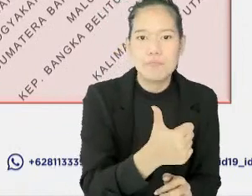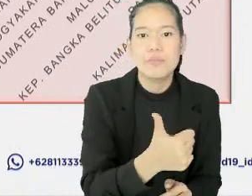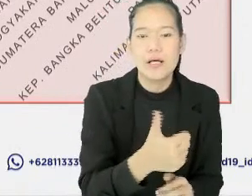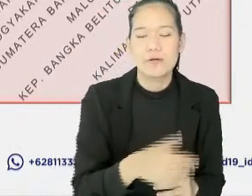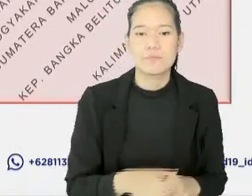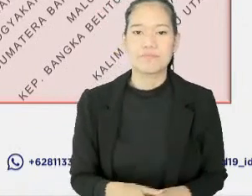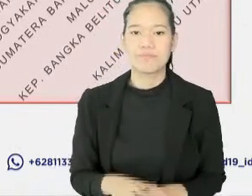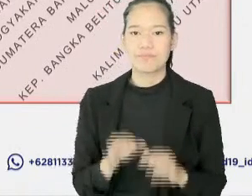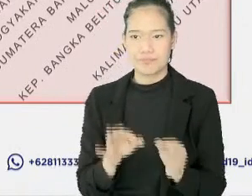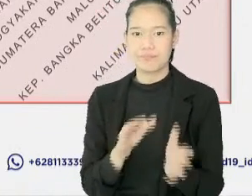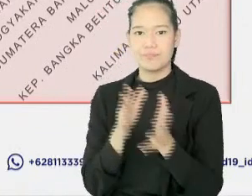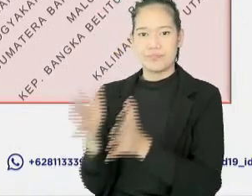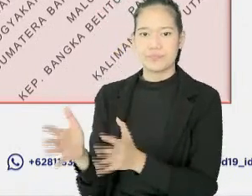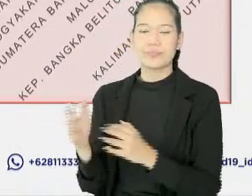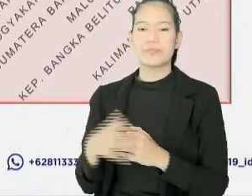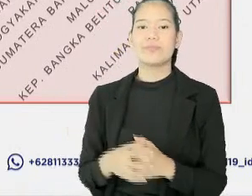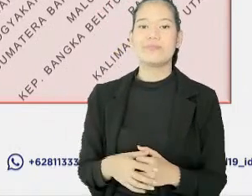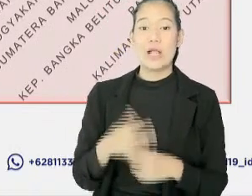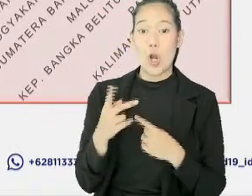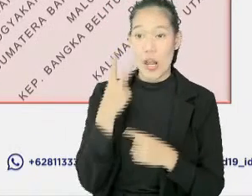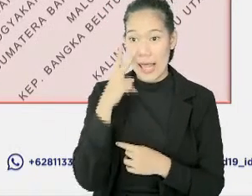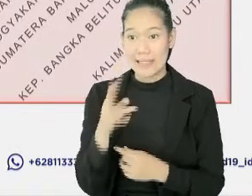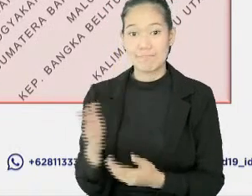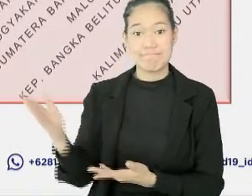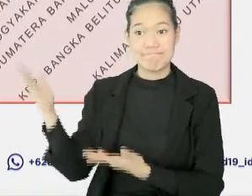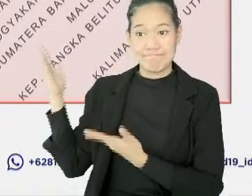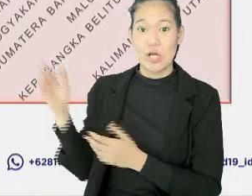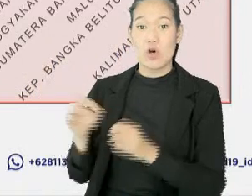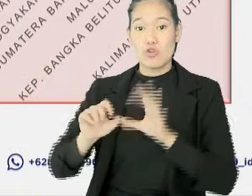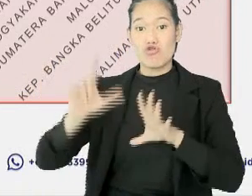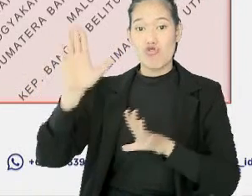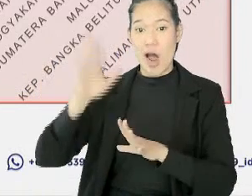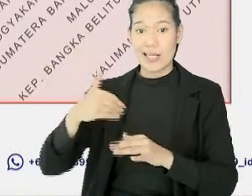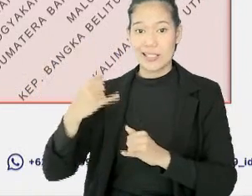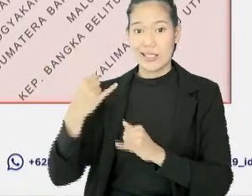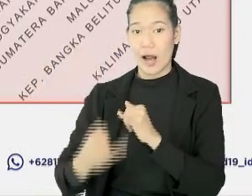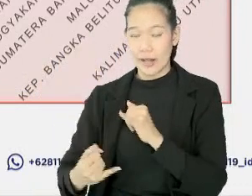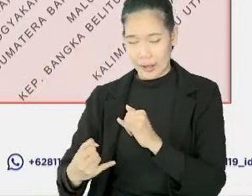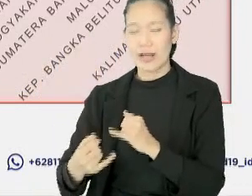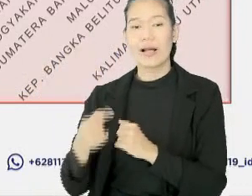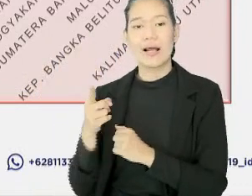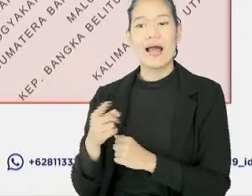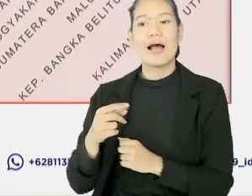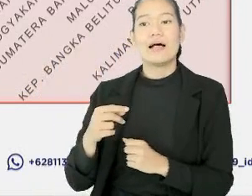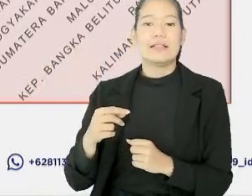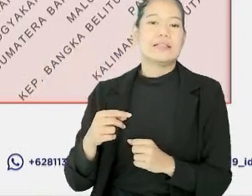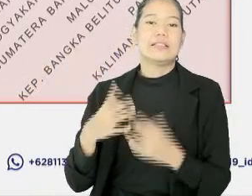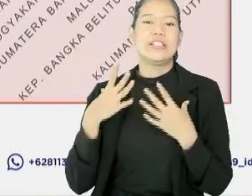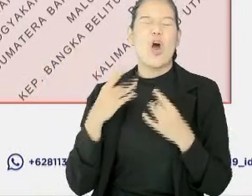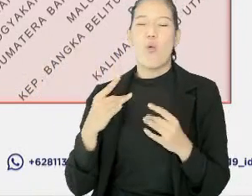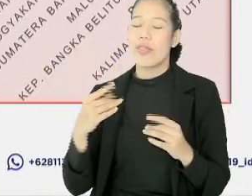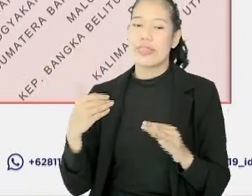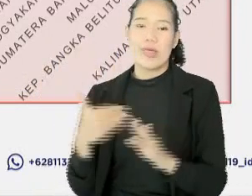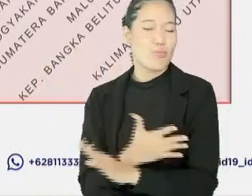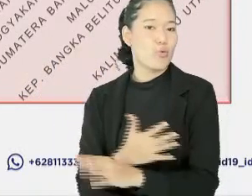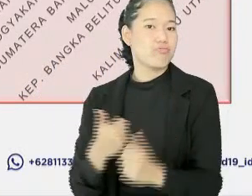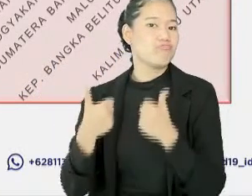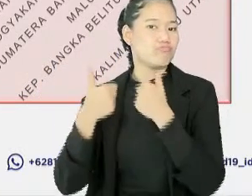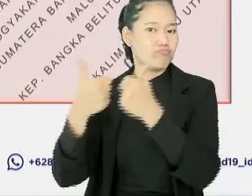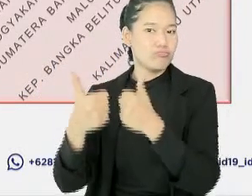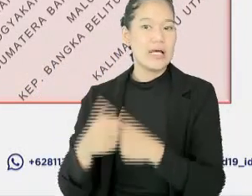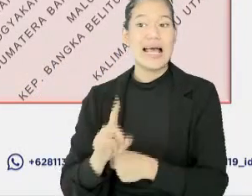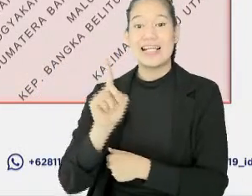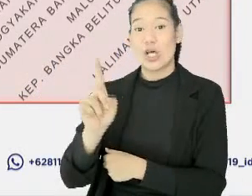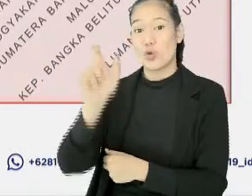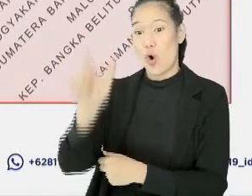kemudian Nah kalau kita lihat disini progress di tujuh hari terakhir dokter Lula ini Jawa Timur ini jadi juara di mana